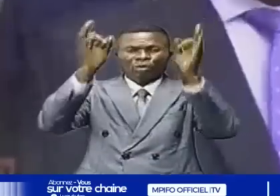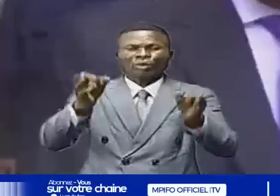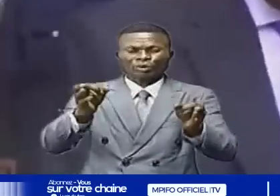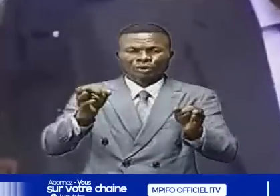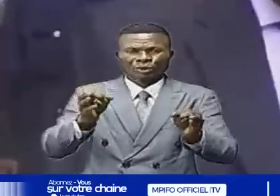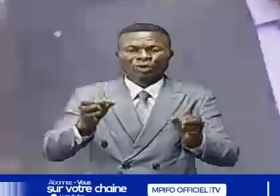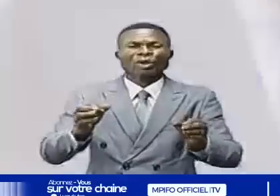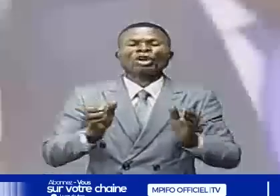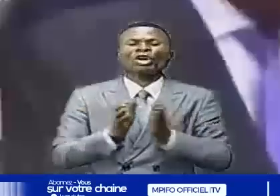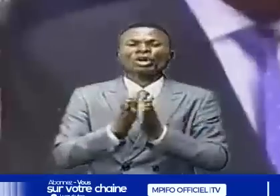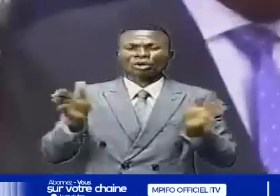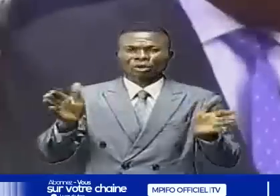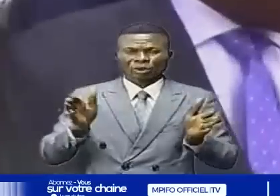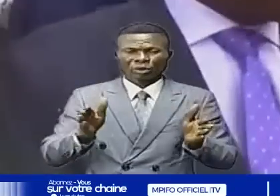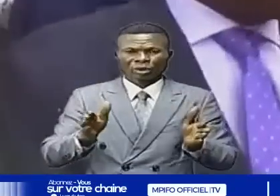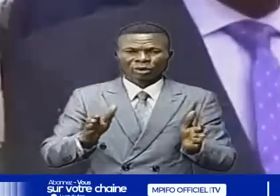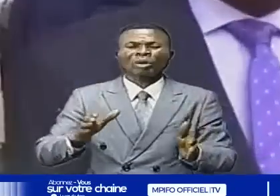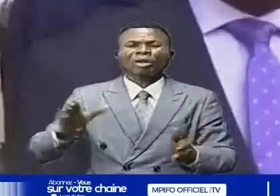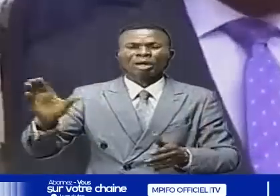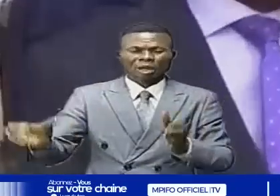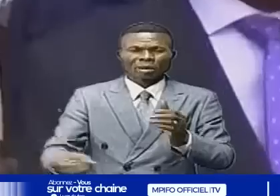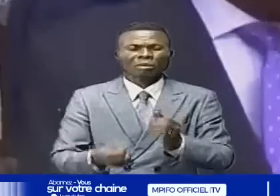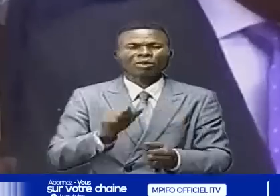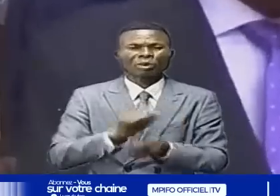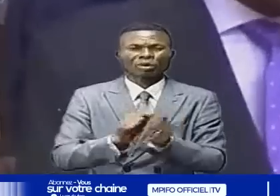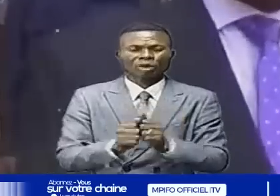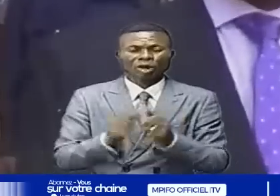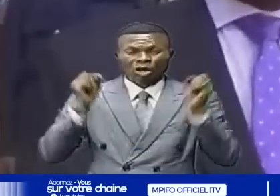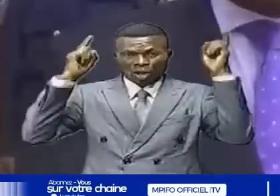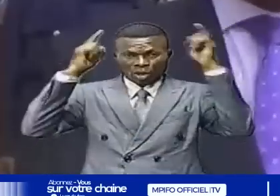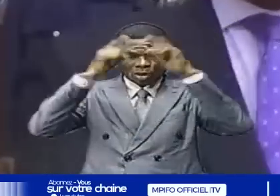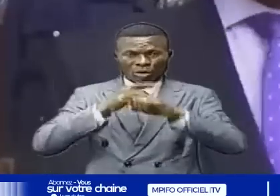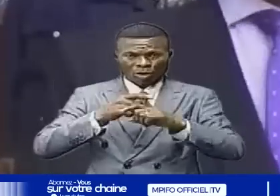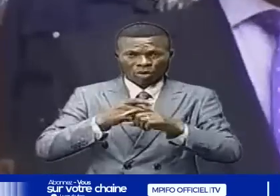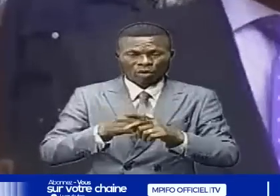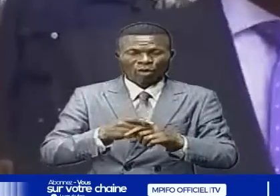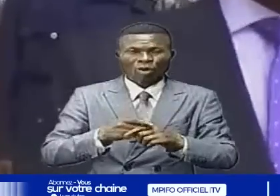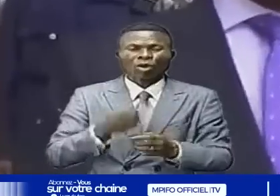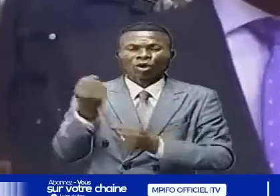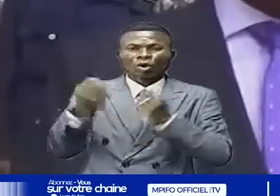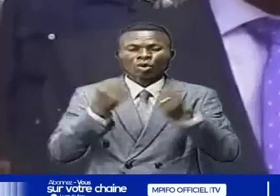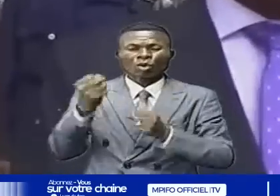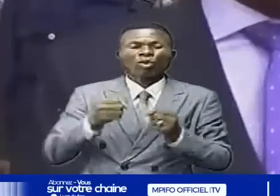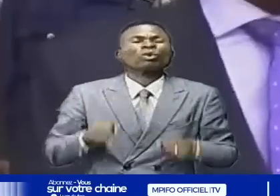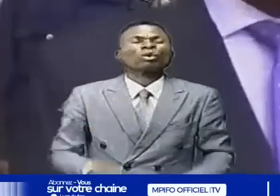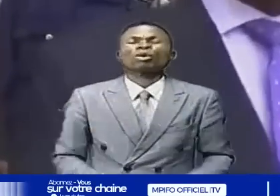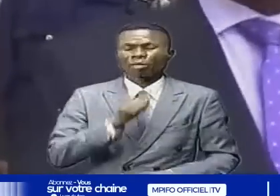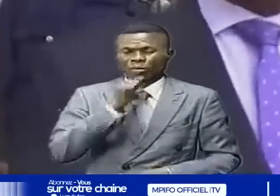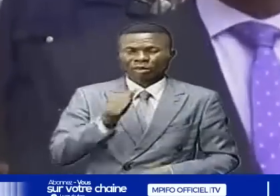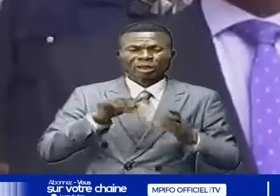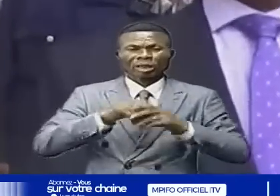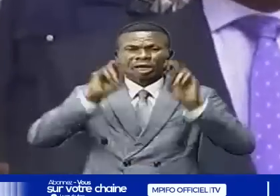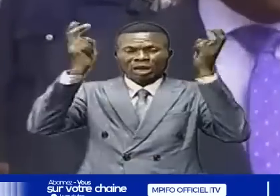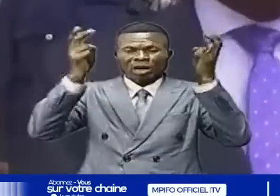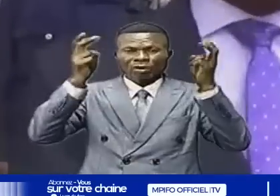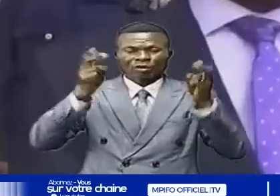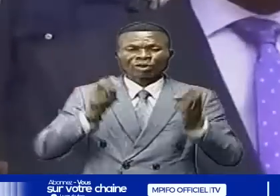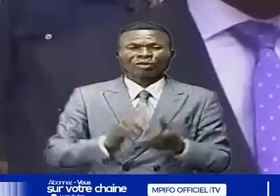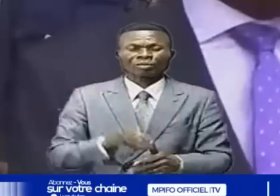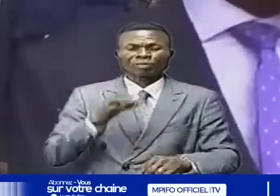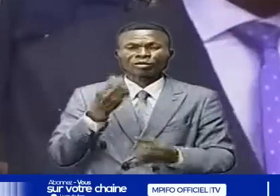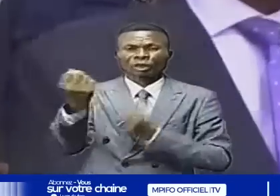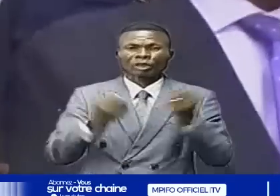le ramasse-corps, qu'il ne faut pas confondre avec un corbillard, parce qu'on continue à voir dans la ville de Matadi des véhicules